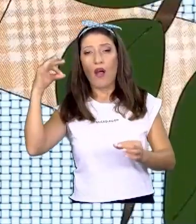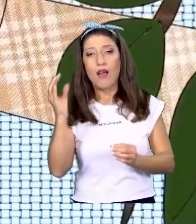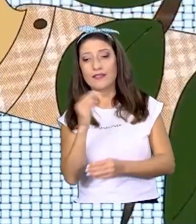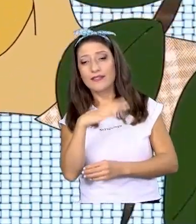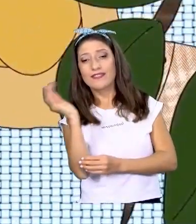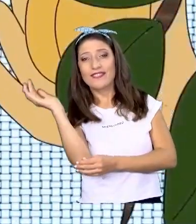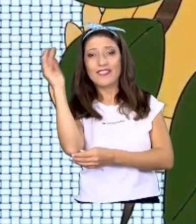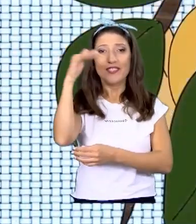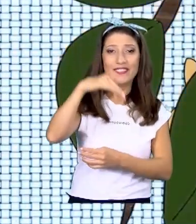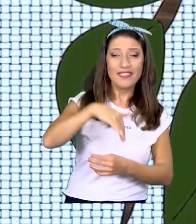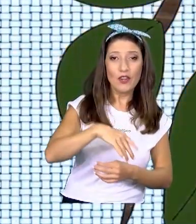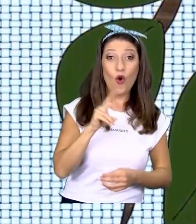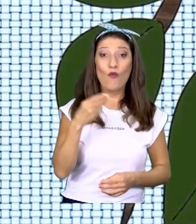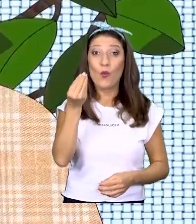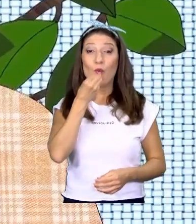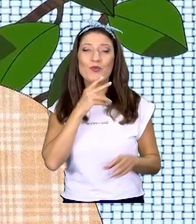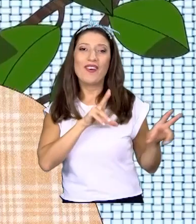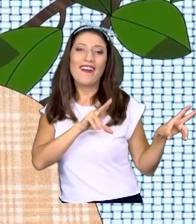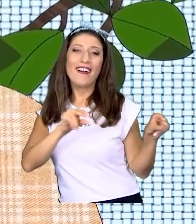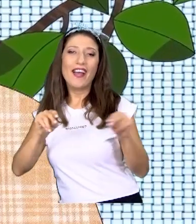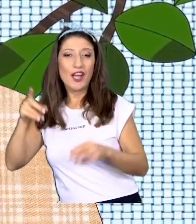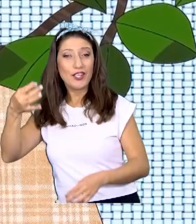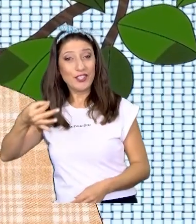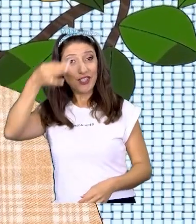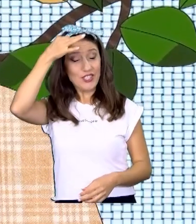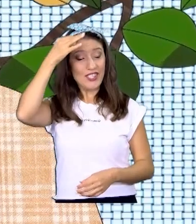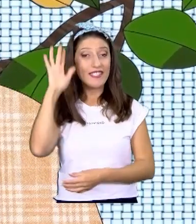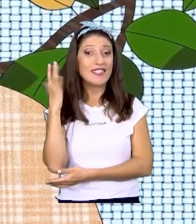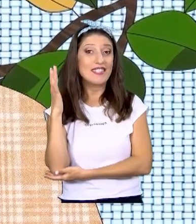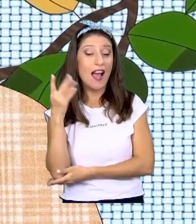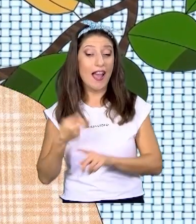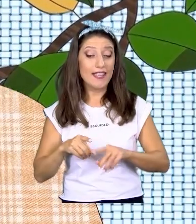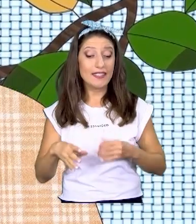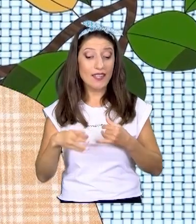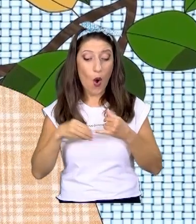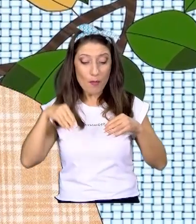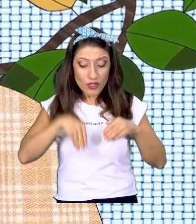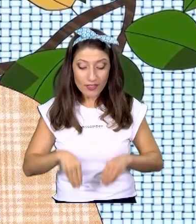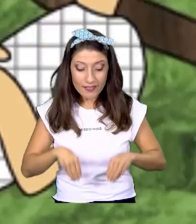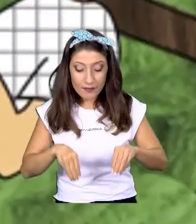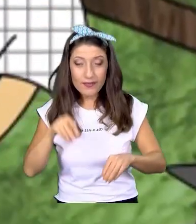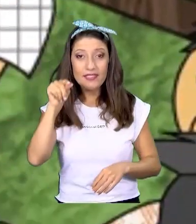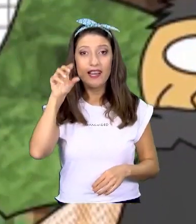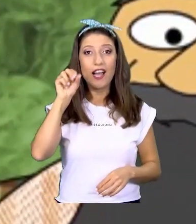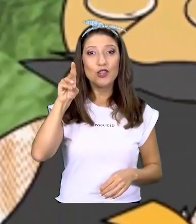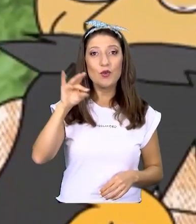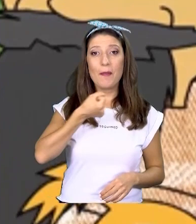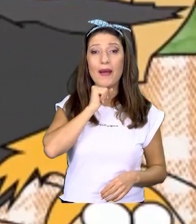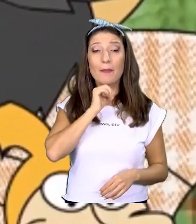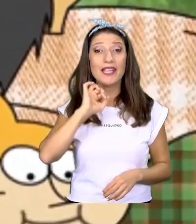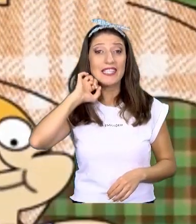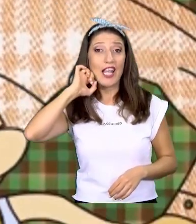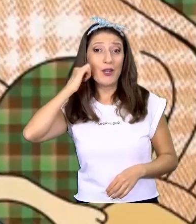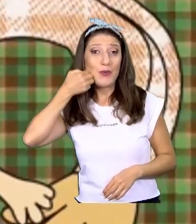ծարվել, ու թողներին ախ երանի, հիշենք, որ ծառն է այս տնկել, ծատուր